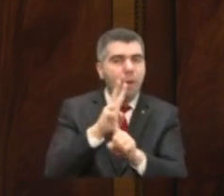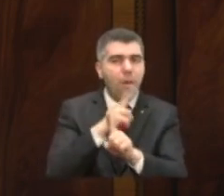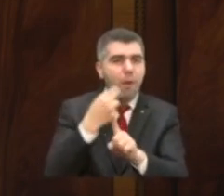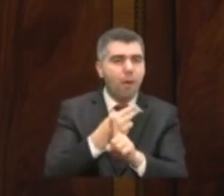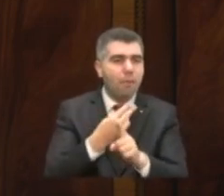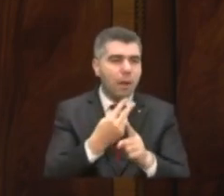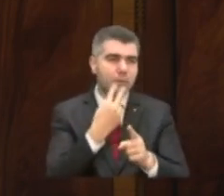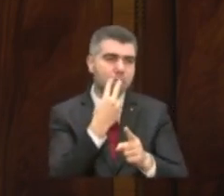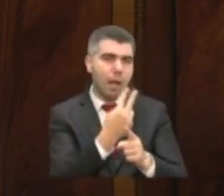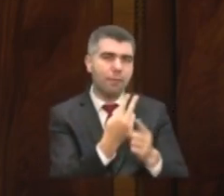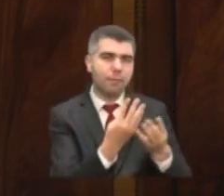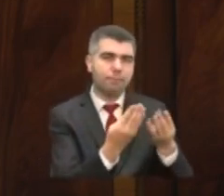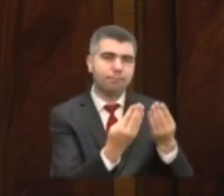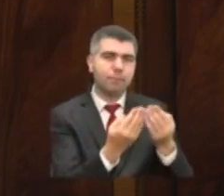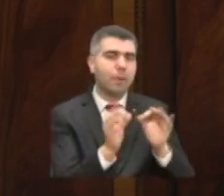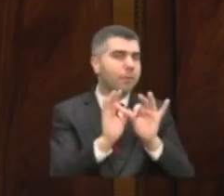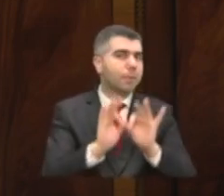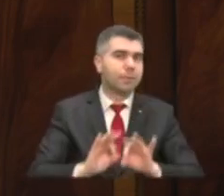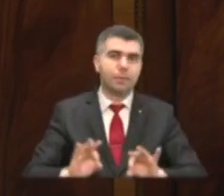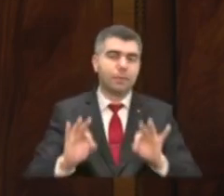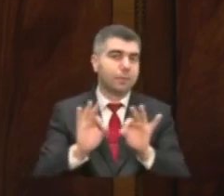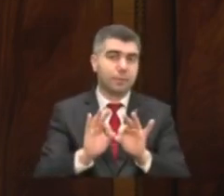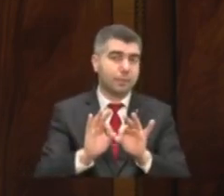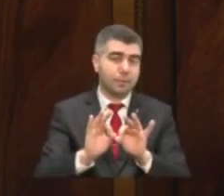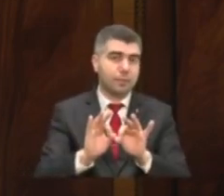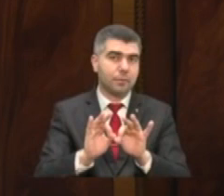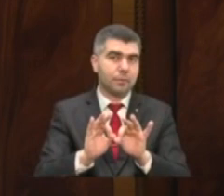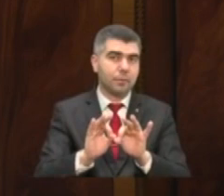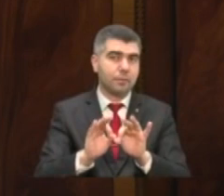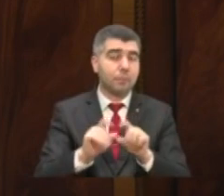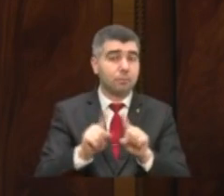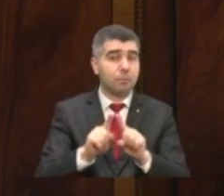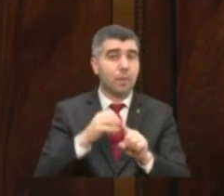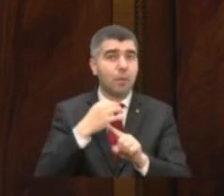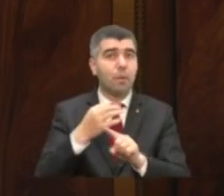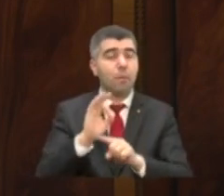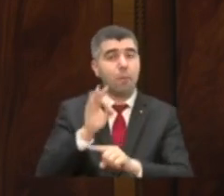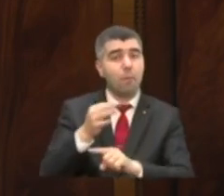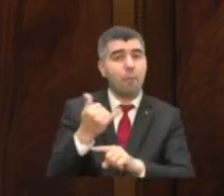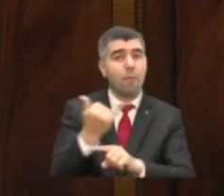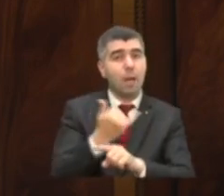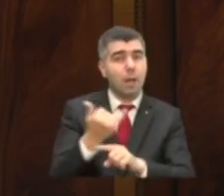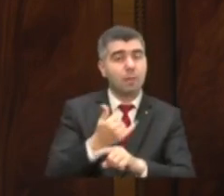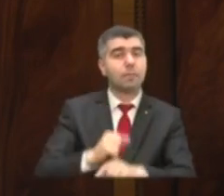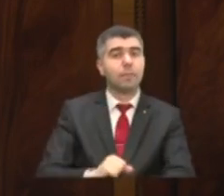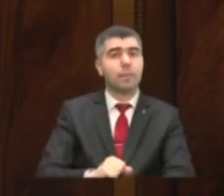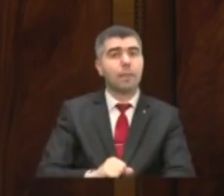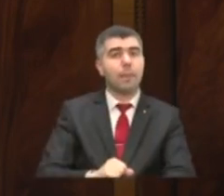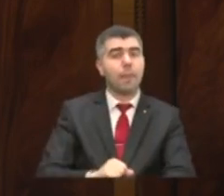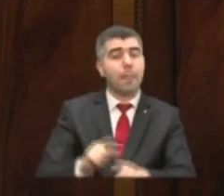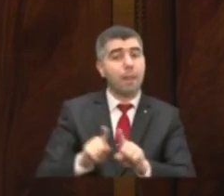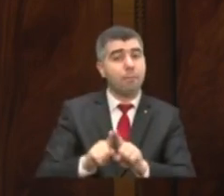للتعبير عنها بشكل قوي وحملها سياسيا عبر خطاب